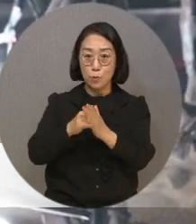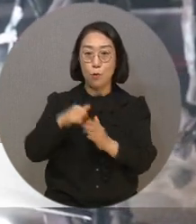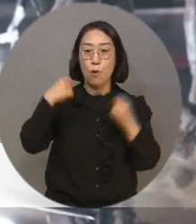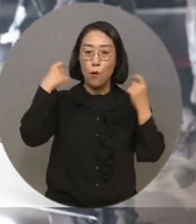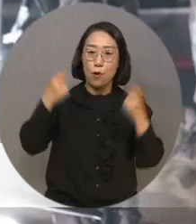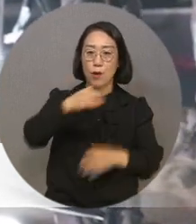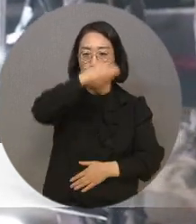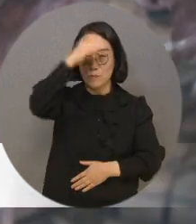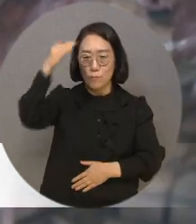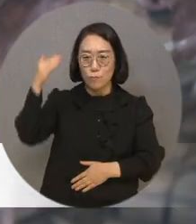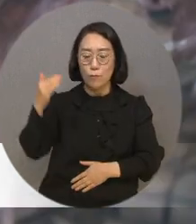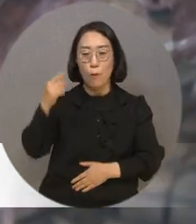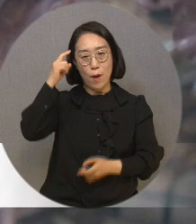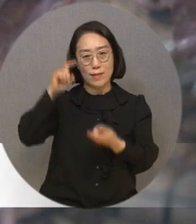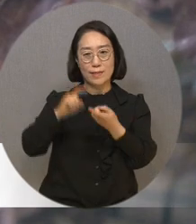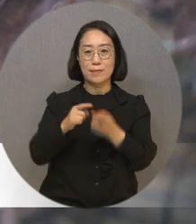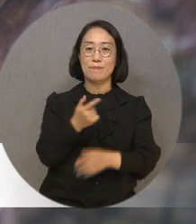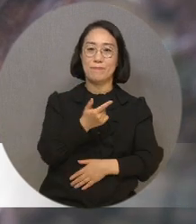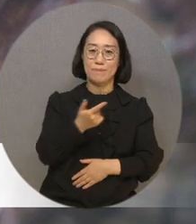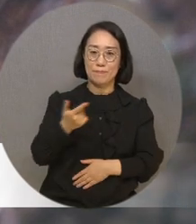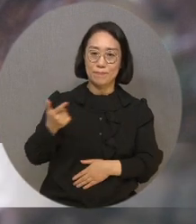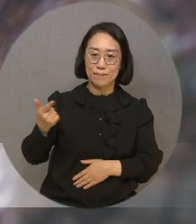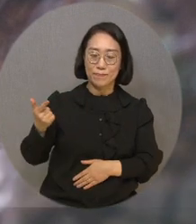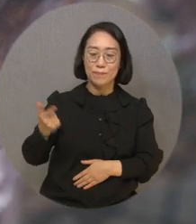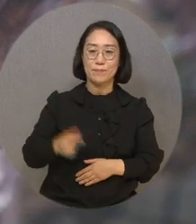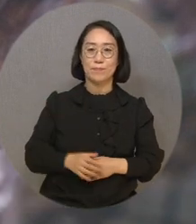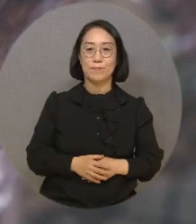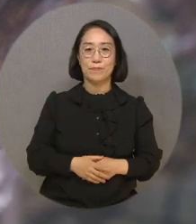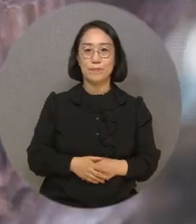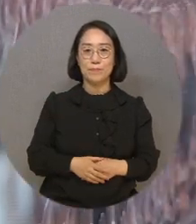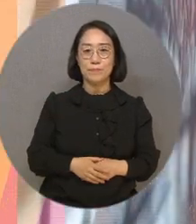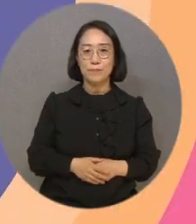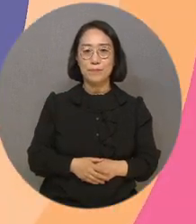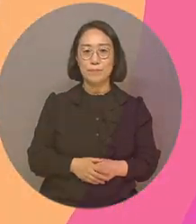눈길을 끌고 있습니다. 복지TV 뉴스 정은현입니다.